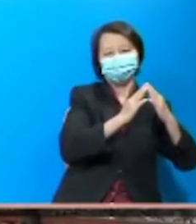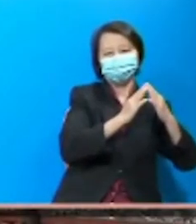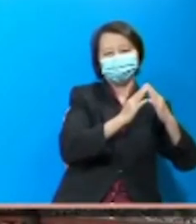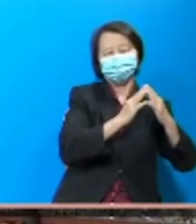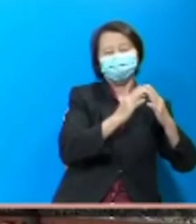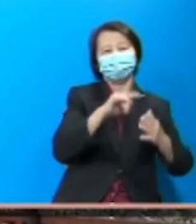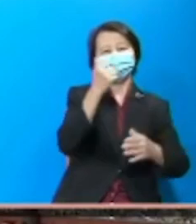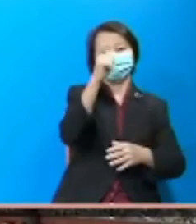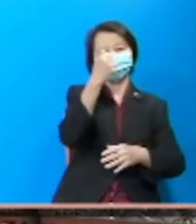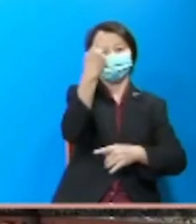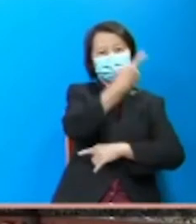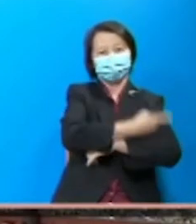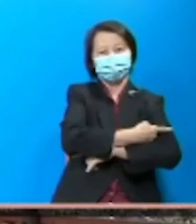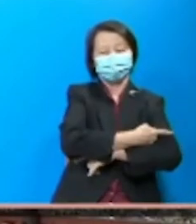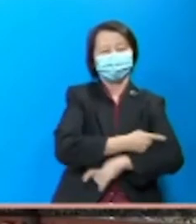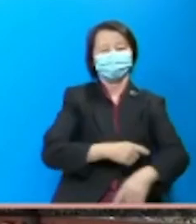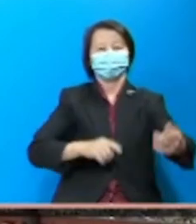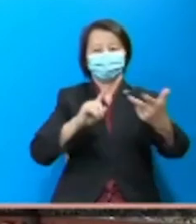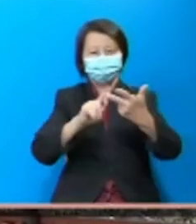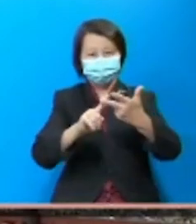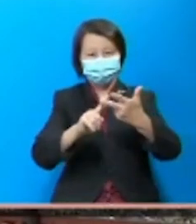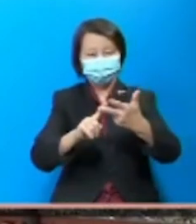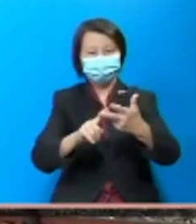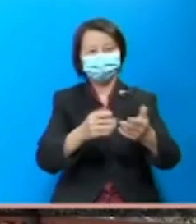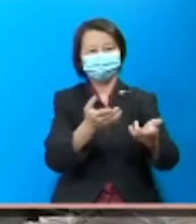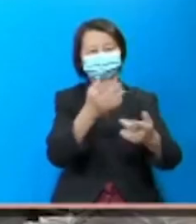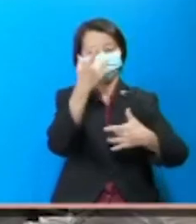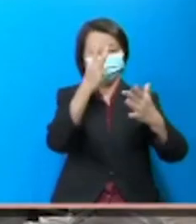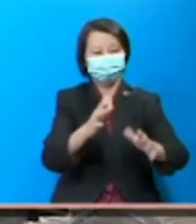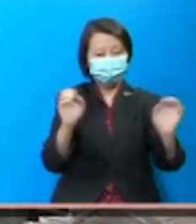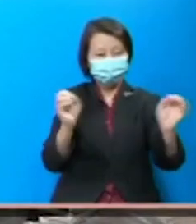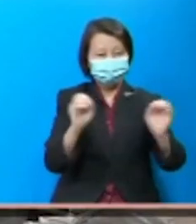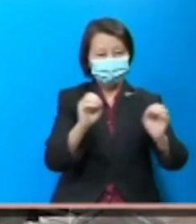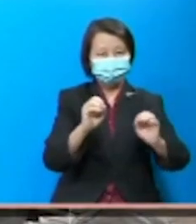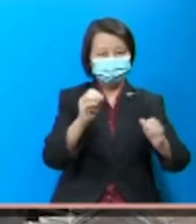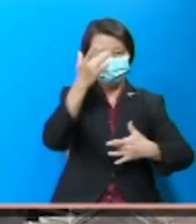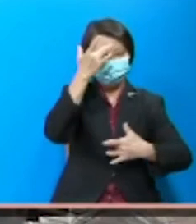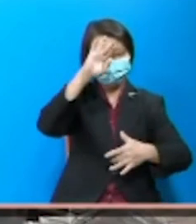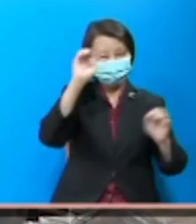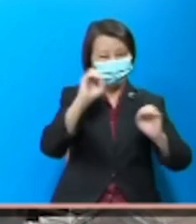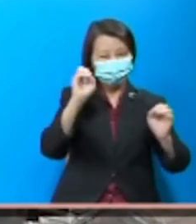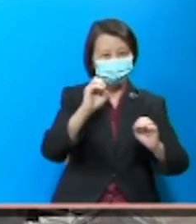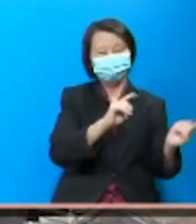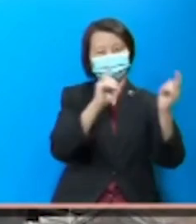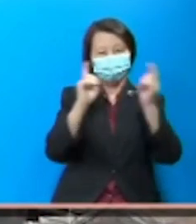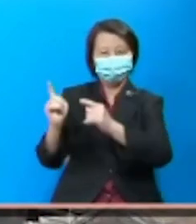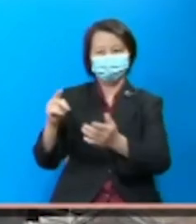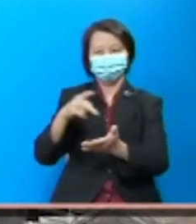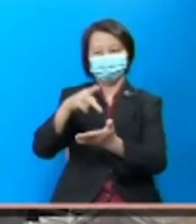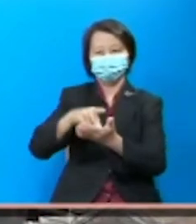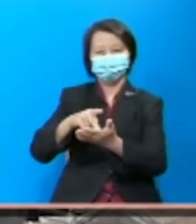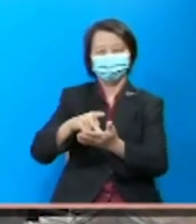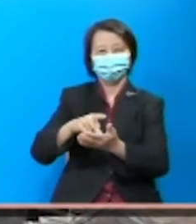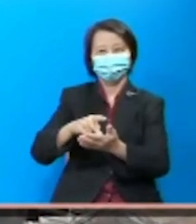selama 10 hari dan ketiga merujuk pesakit yang tidak memenuhi kefir Exo DO Pixy atau pusat